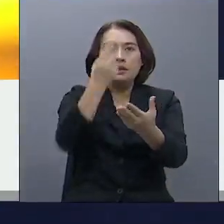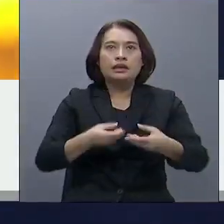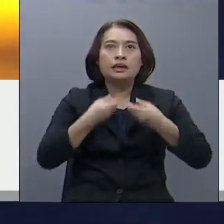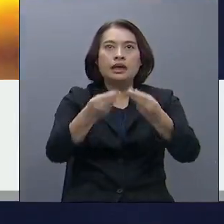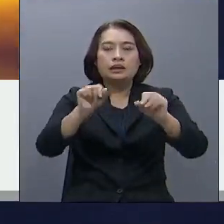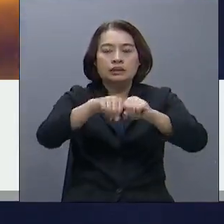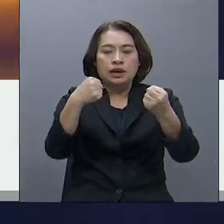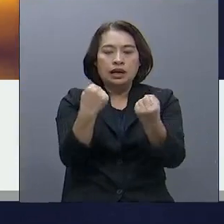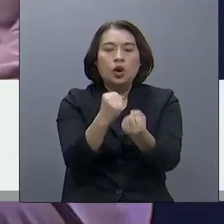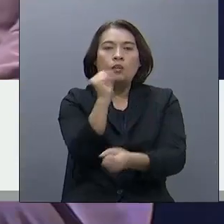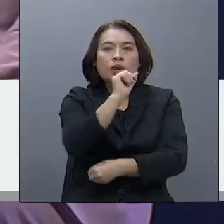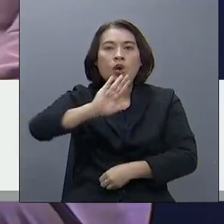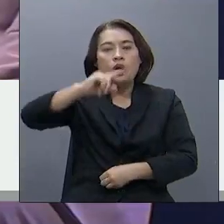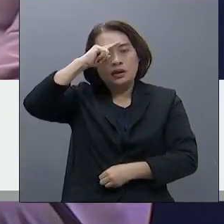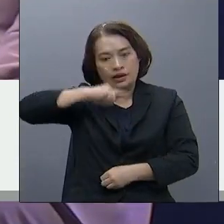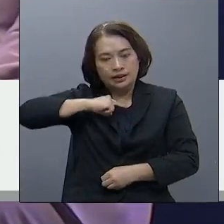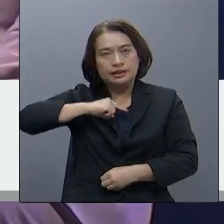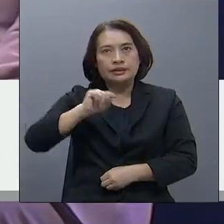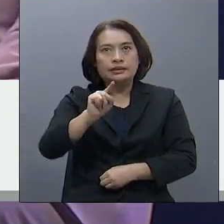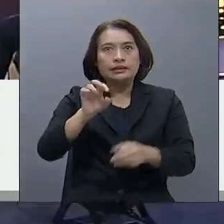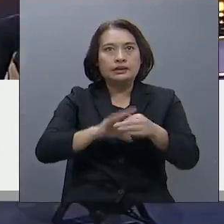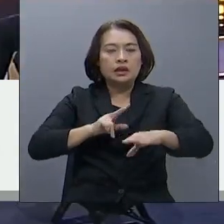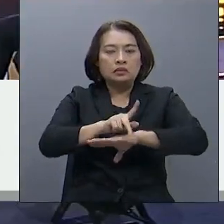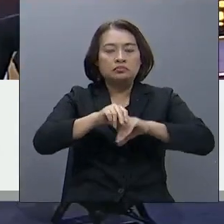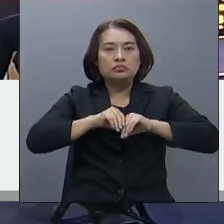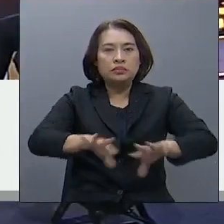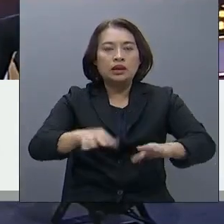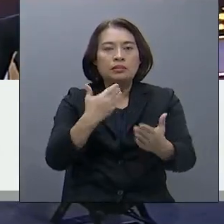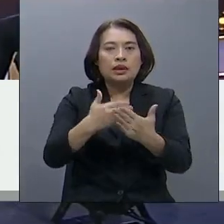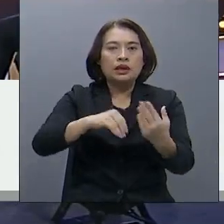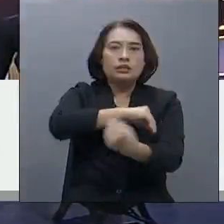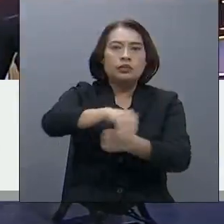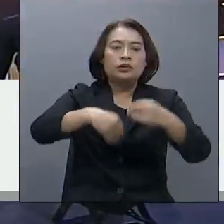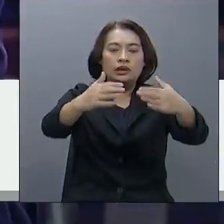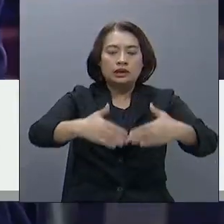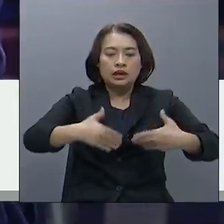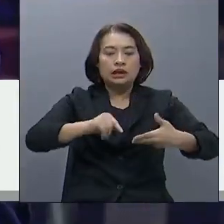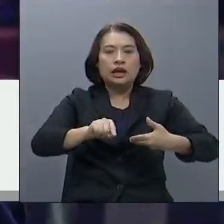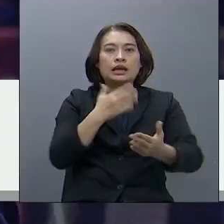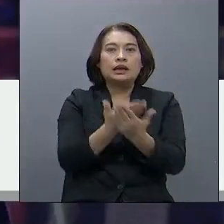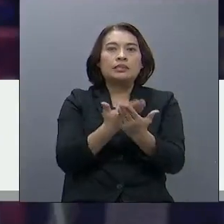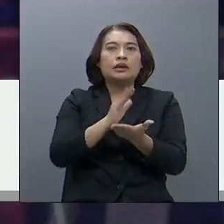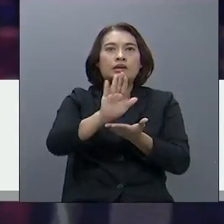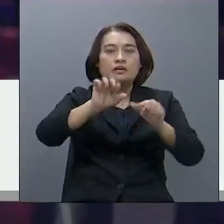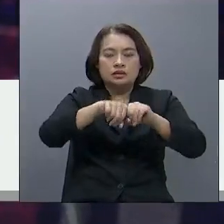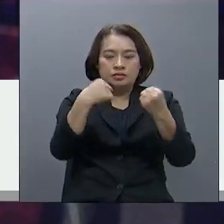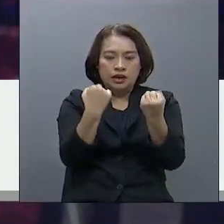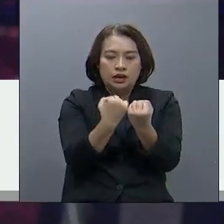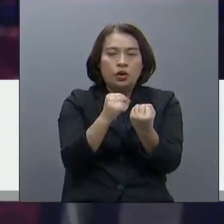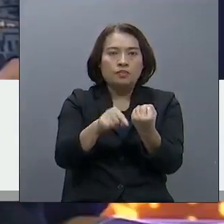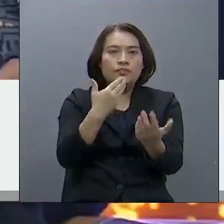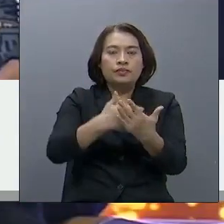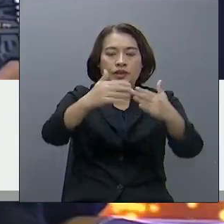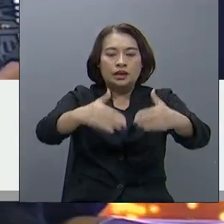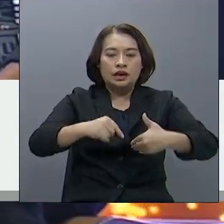ห่งประเทศไทยโดยเฉพาะเพื่อใช้ลงออนไลน์หารายได้รวมถึงสำหรับงานหาเงินของสมาคมที่ต้องนำรายได้ไปช่ว